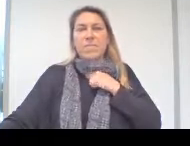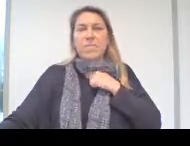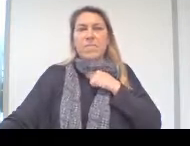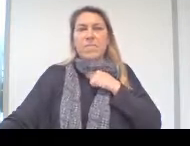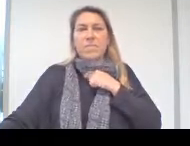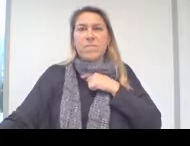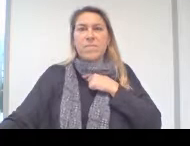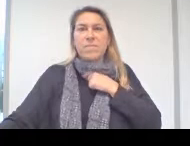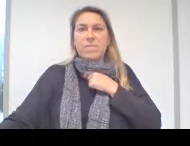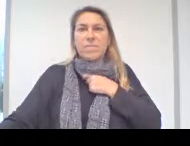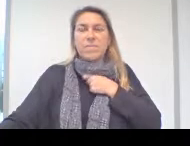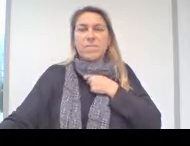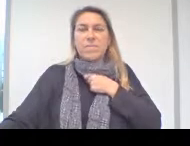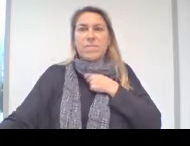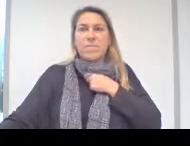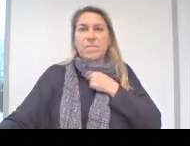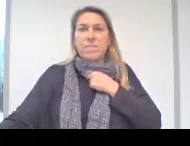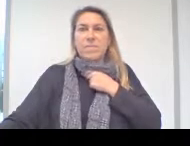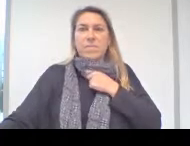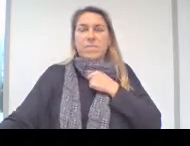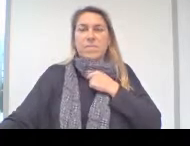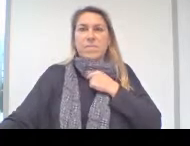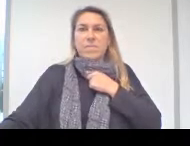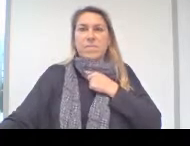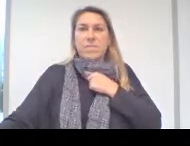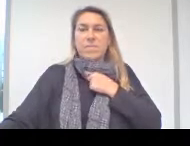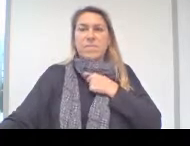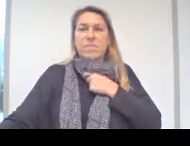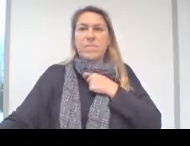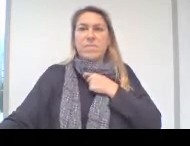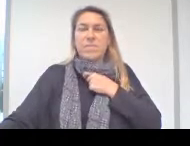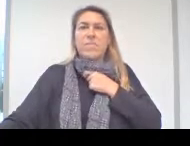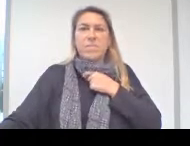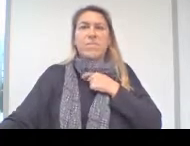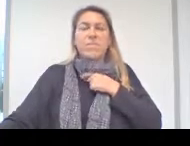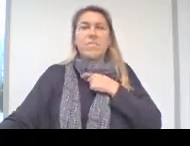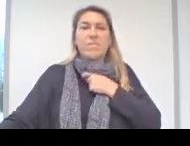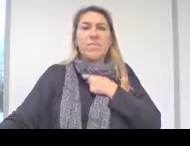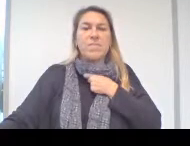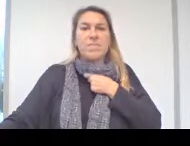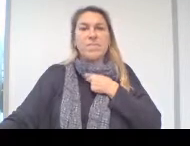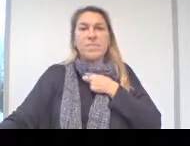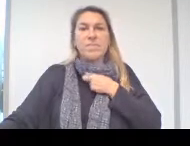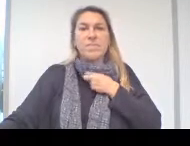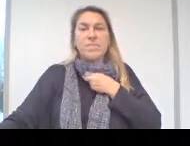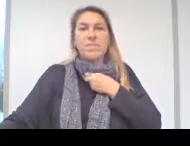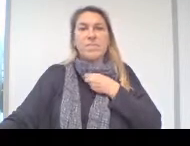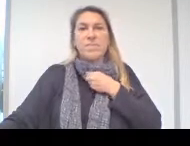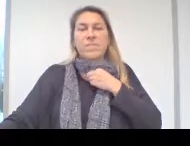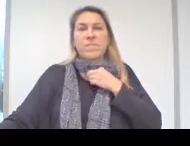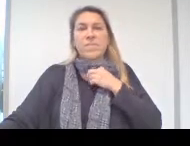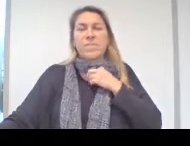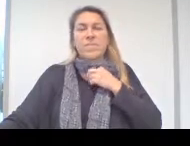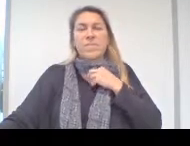c'est voilà, c'est important de savoir que ben, de toute façon, quand on est sur des métiers en tension, et on a